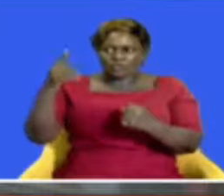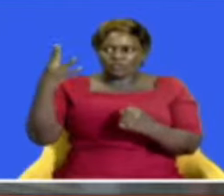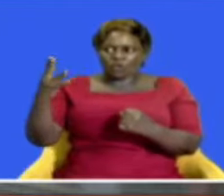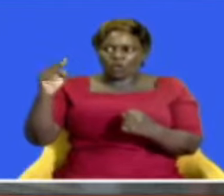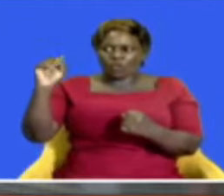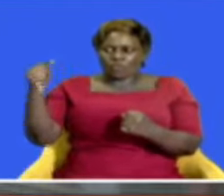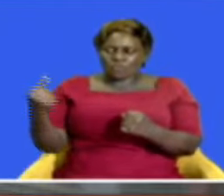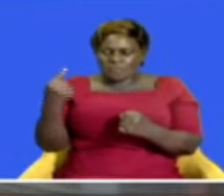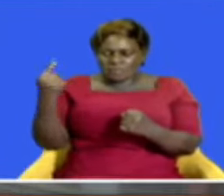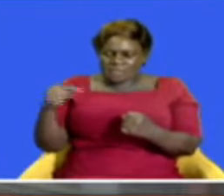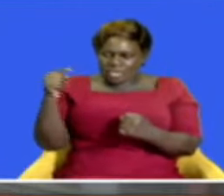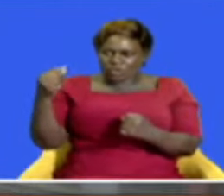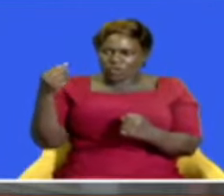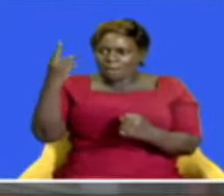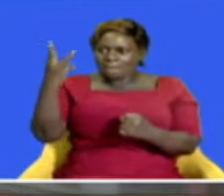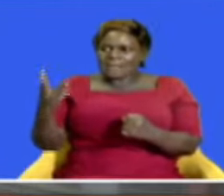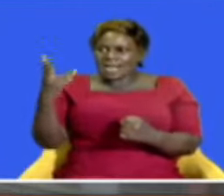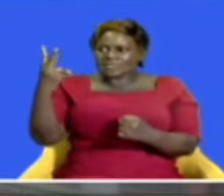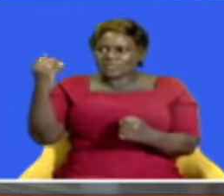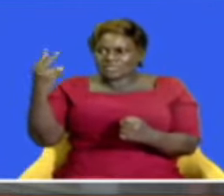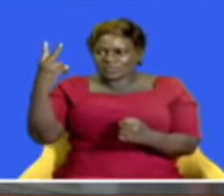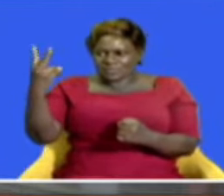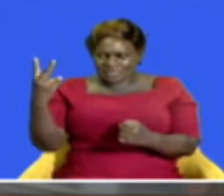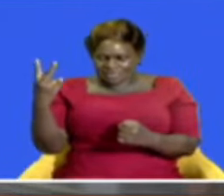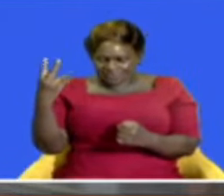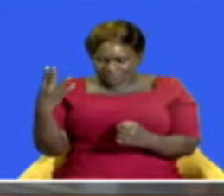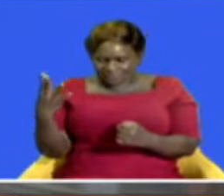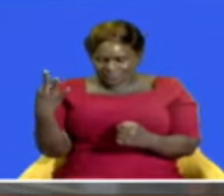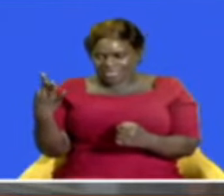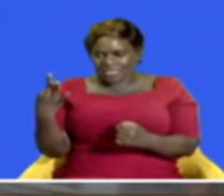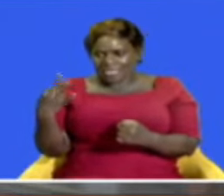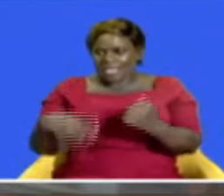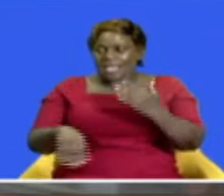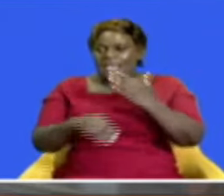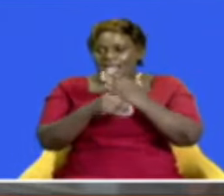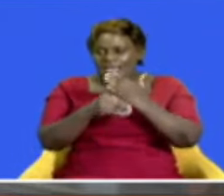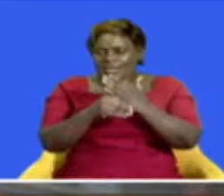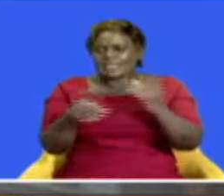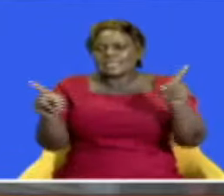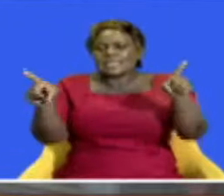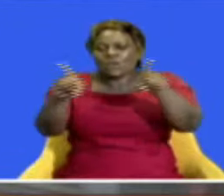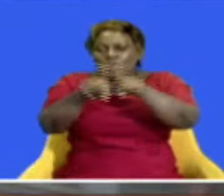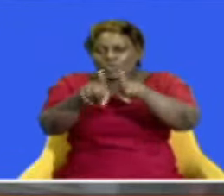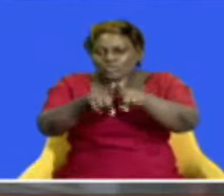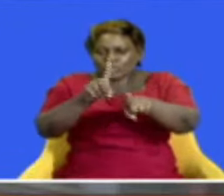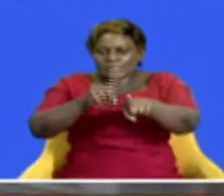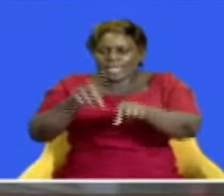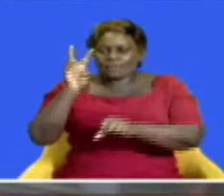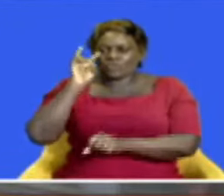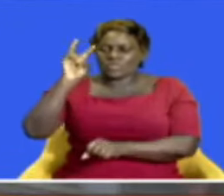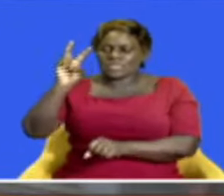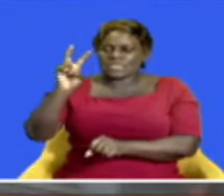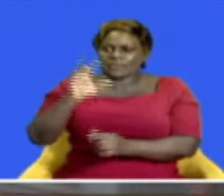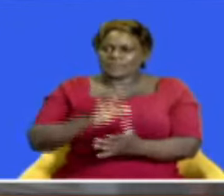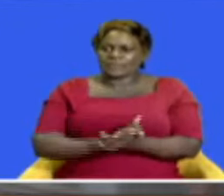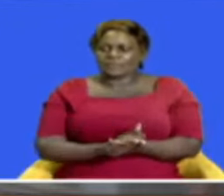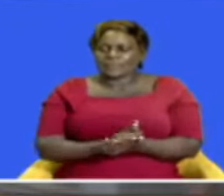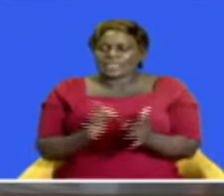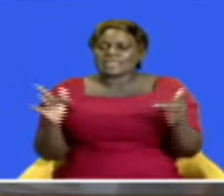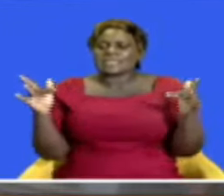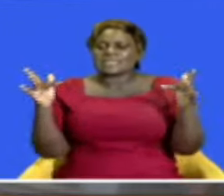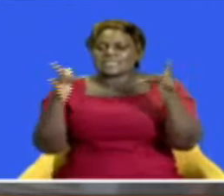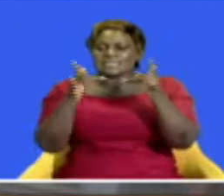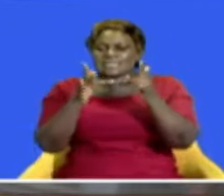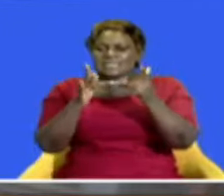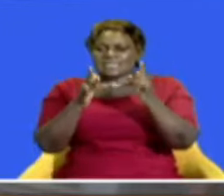kufikia Machi mwaka 2023. Kuonyesha kwamba idadi hiyo imeongezeka. Na vile vile tunapoangalia internet